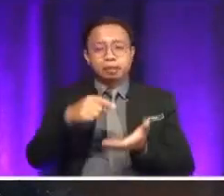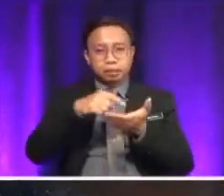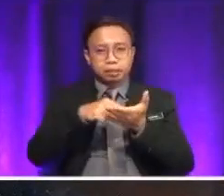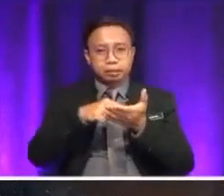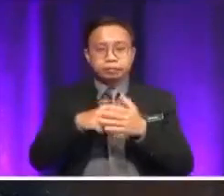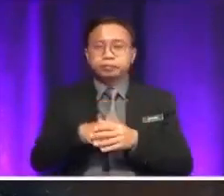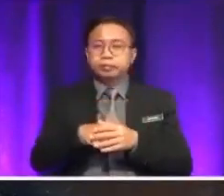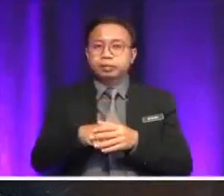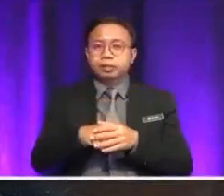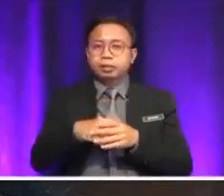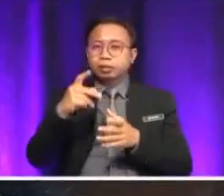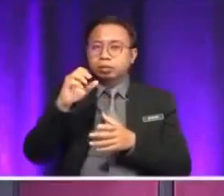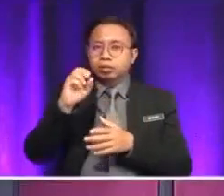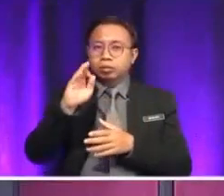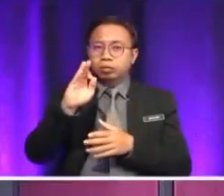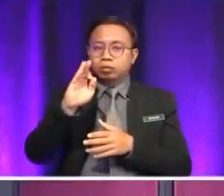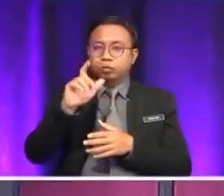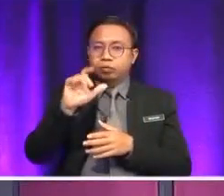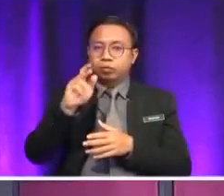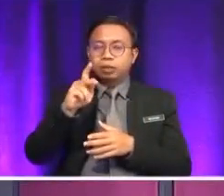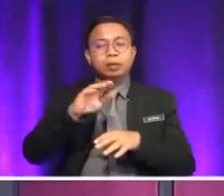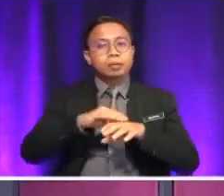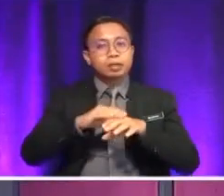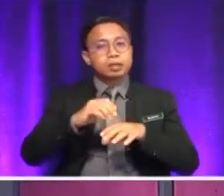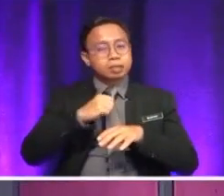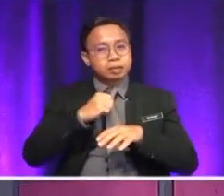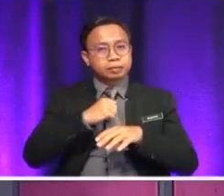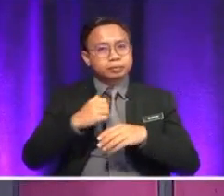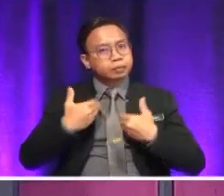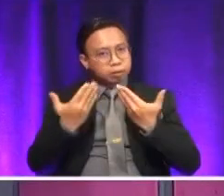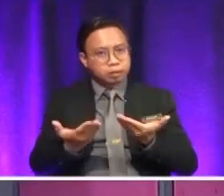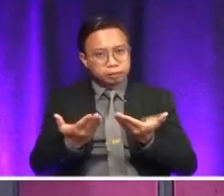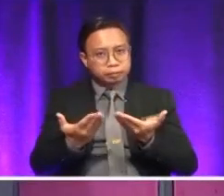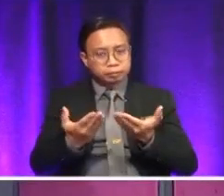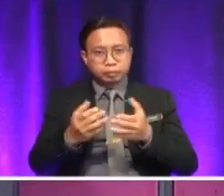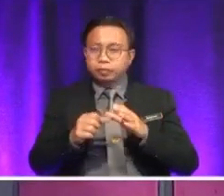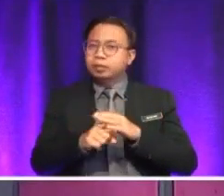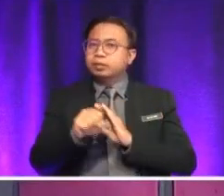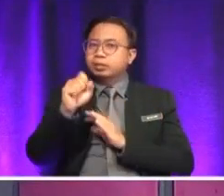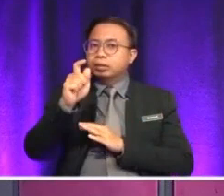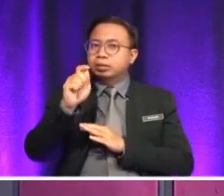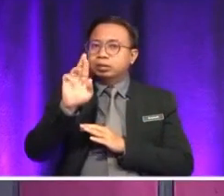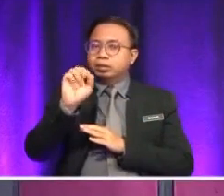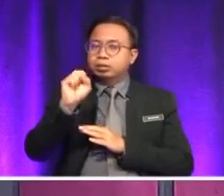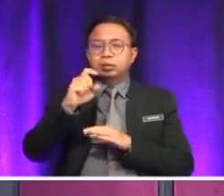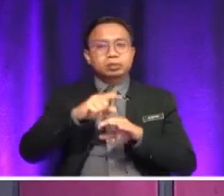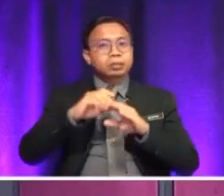kesan konflik terhadap diri. Ini untuk diri kita. Okey, macam mana pula kesan dan stres terhadap